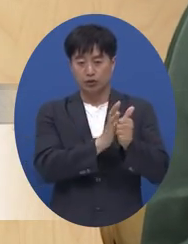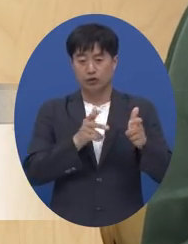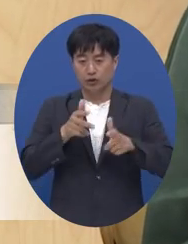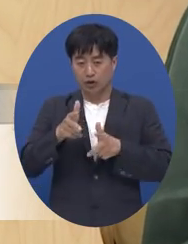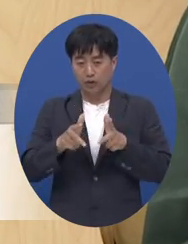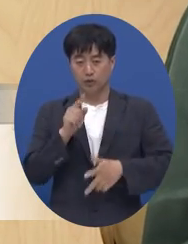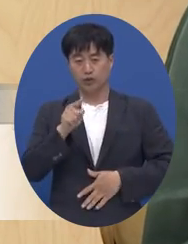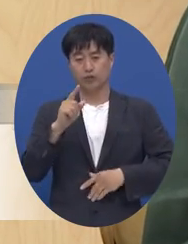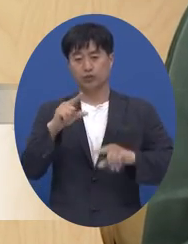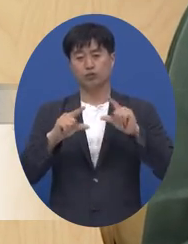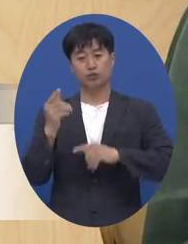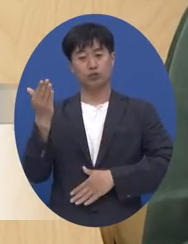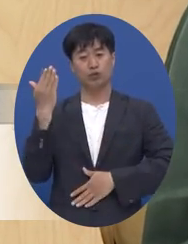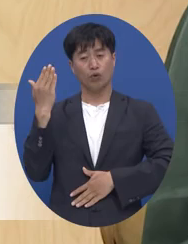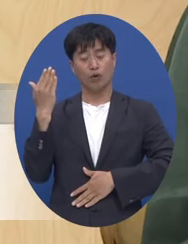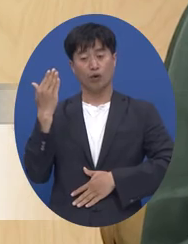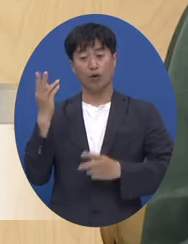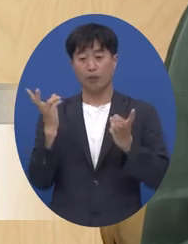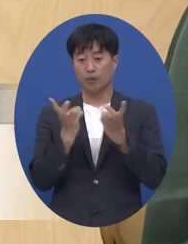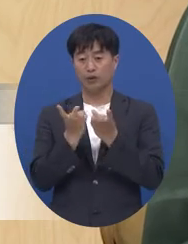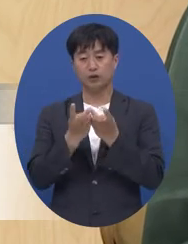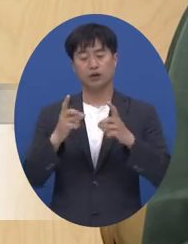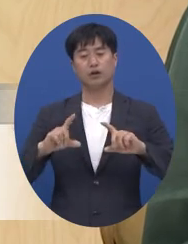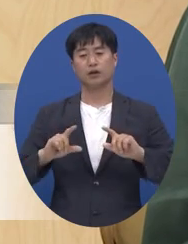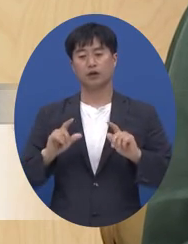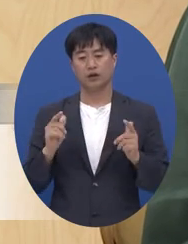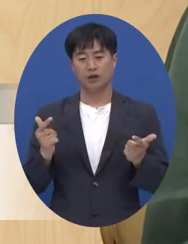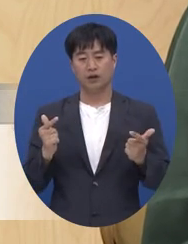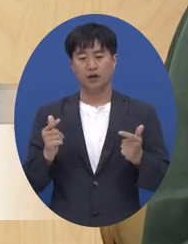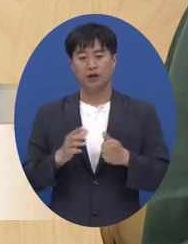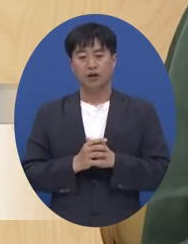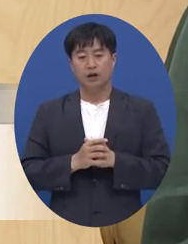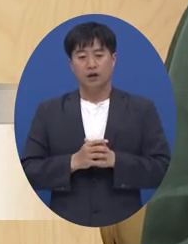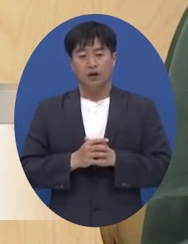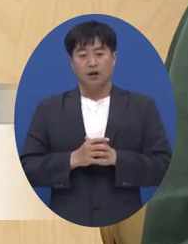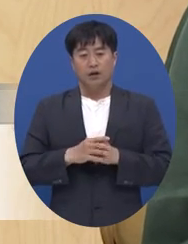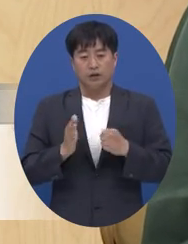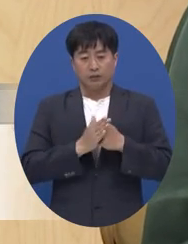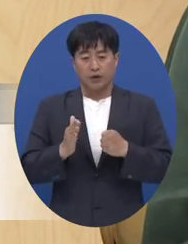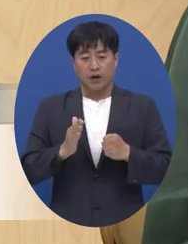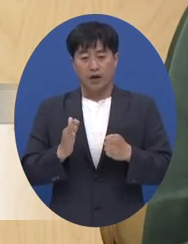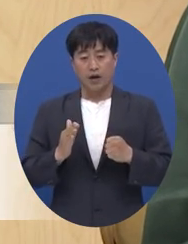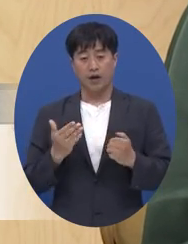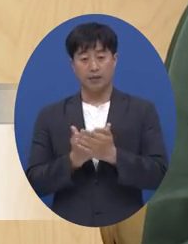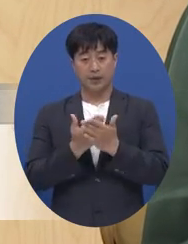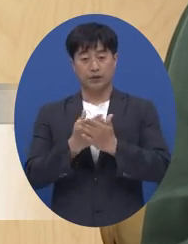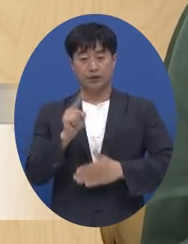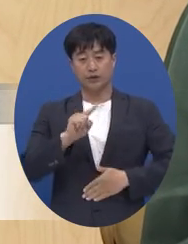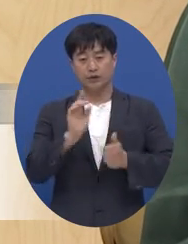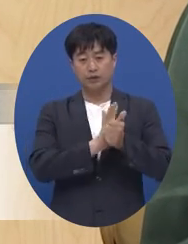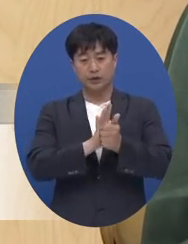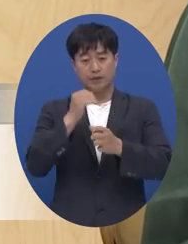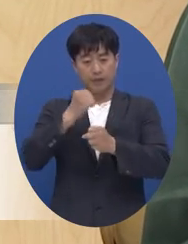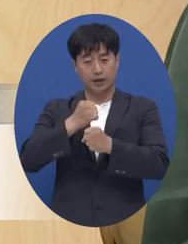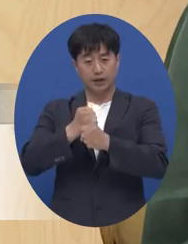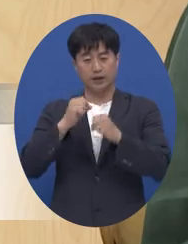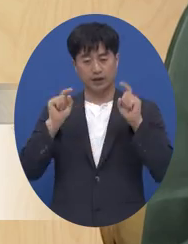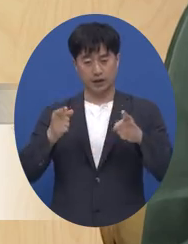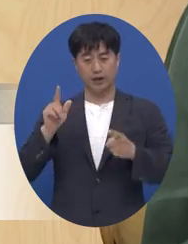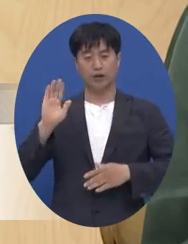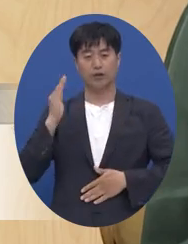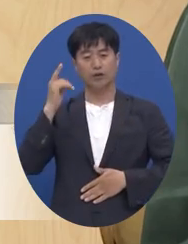이런 형태는 사실 기존에 하던 방식은 아니거든요. 그래서 혁신적인 어떤 서비스를 만들 수 있는